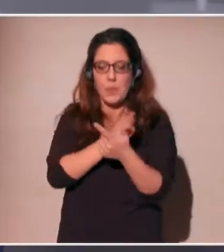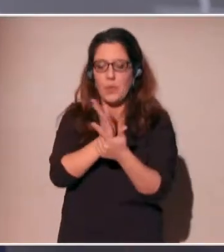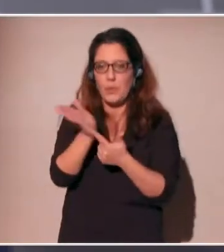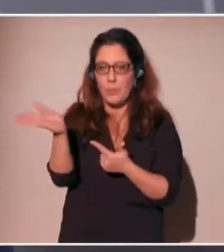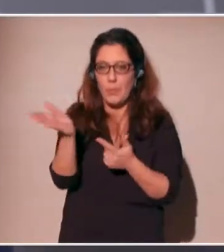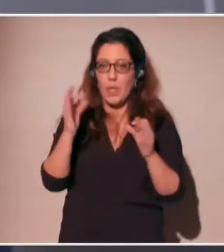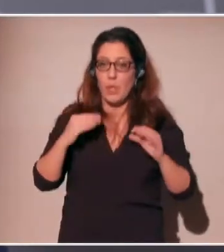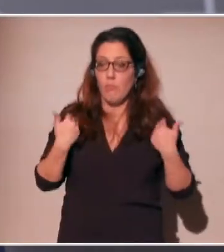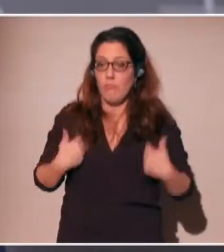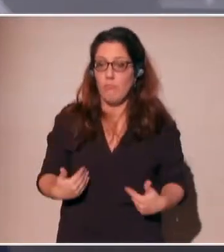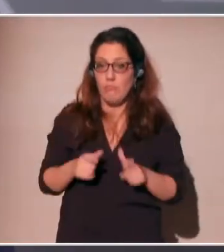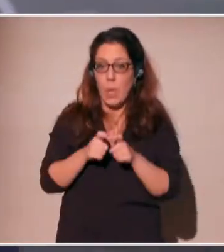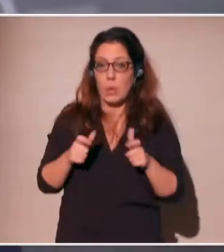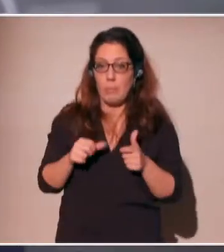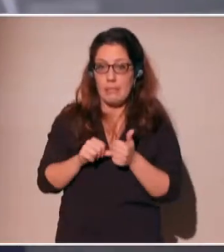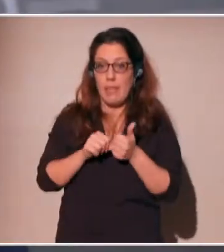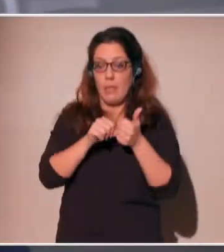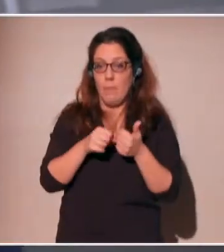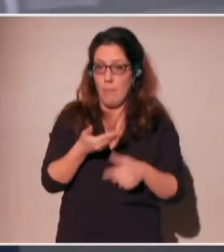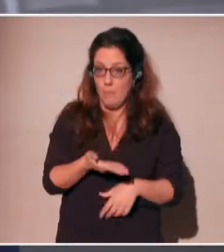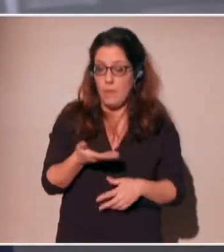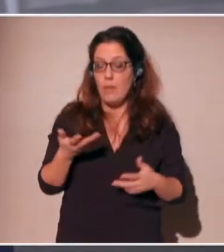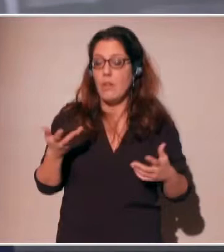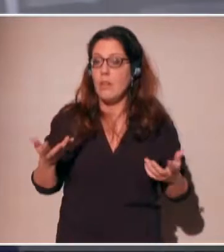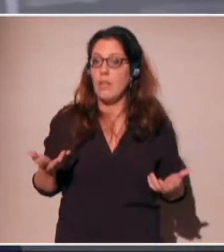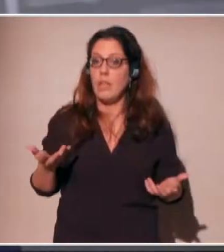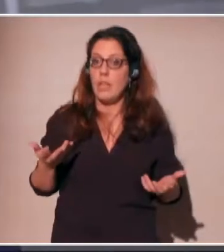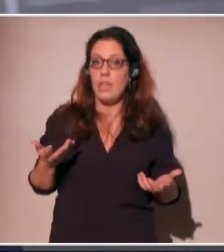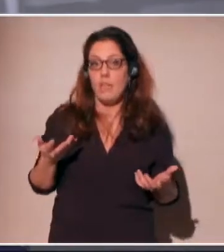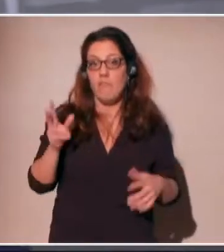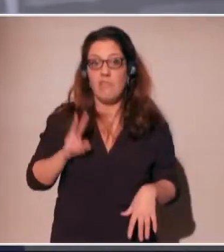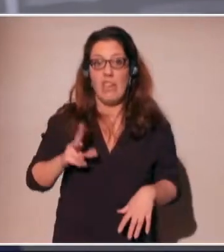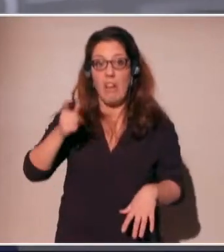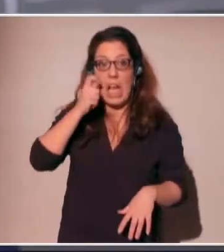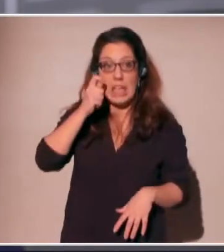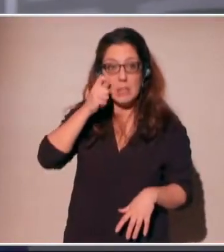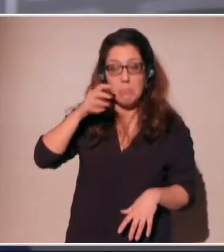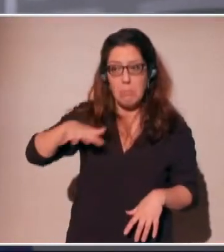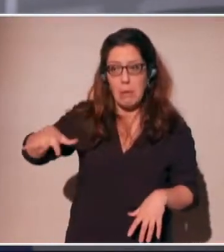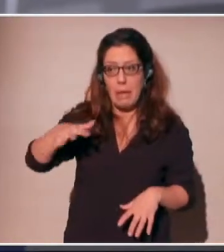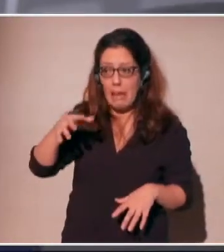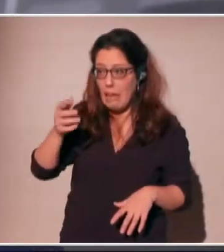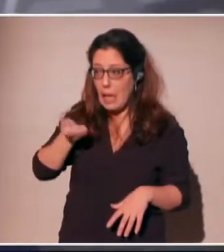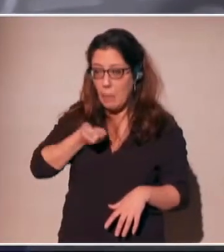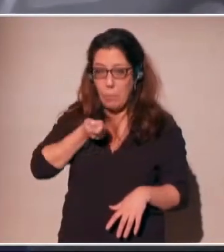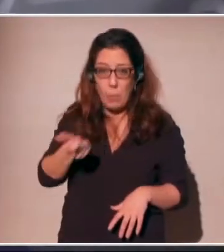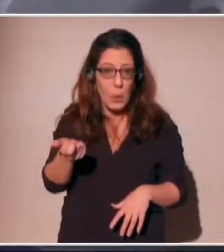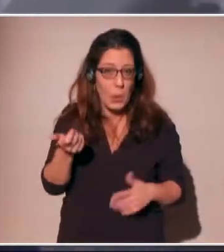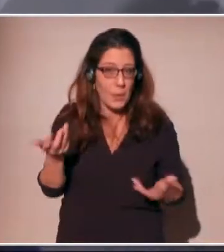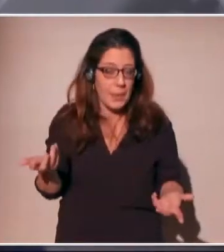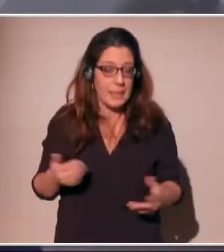start-up et qu'il n'y a pas encore de grands experts dans notre domaine, nous avons